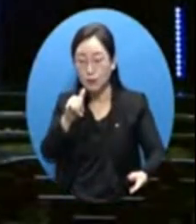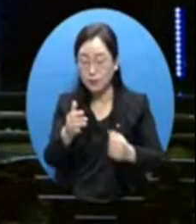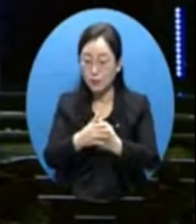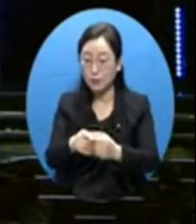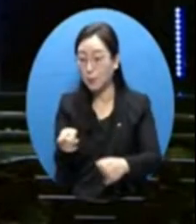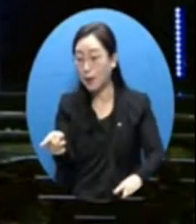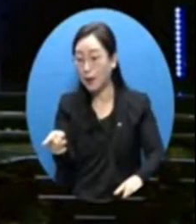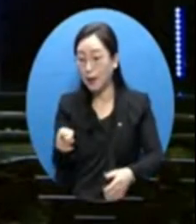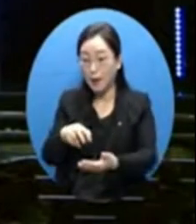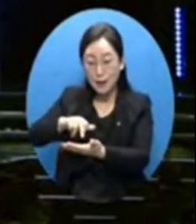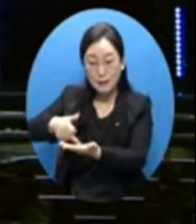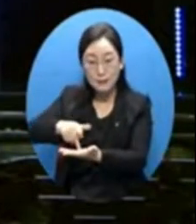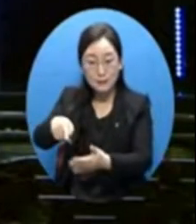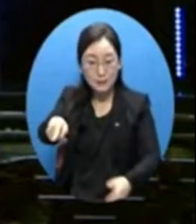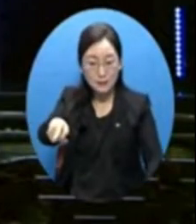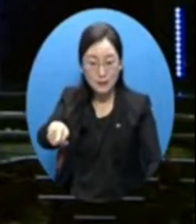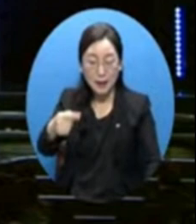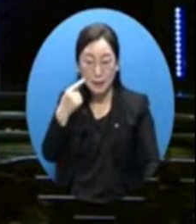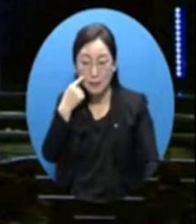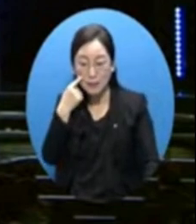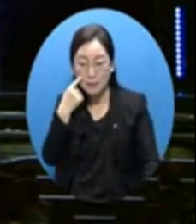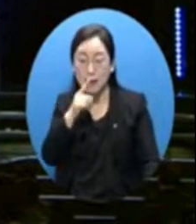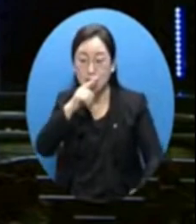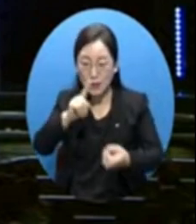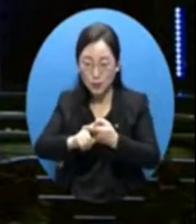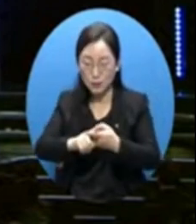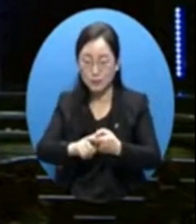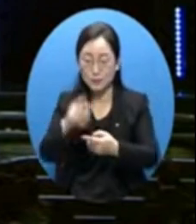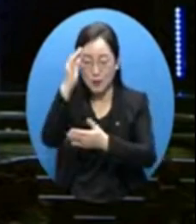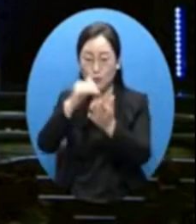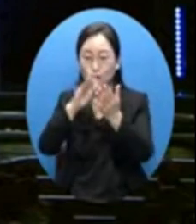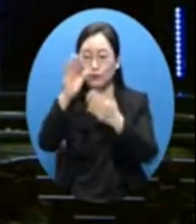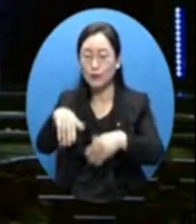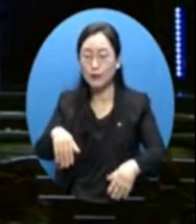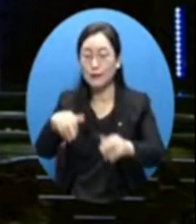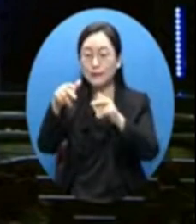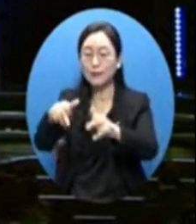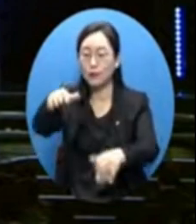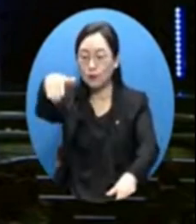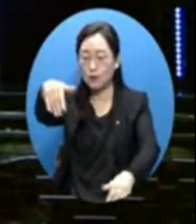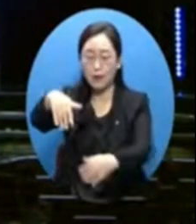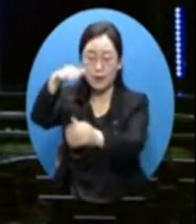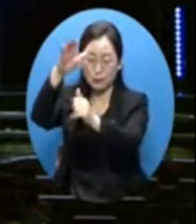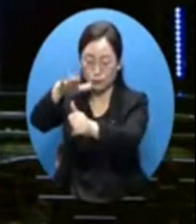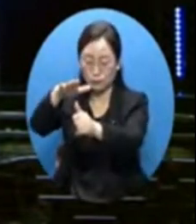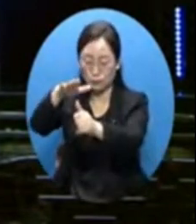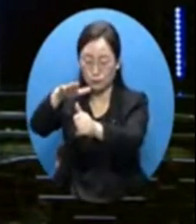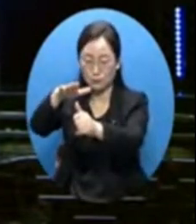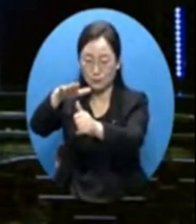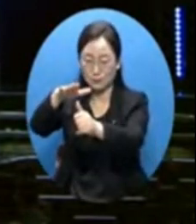못하는 장애인이 있었습니다. 그 말씀 선포하고 나서 설교 마치난 다음 그에게 안수를 했는데